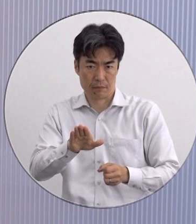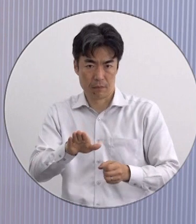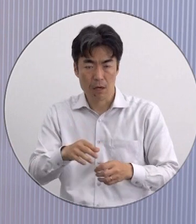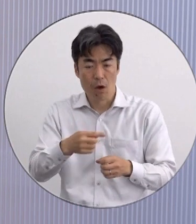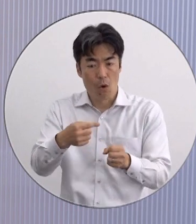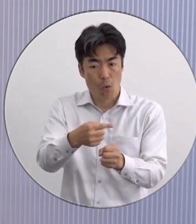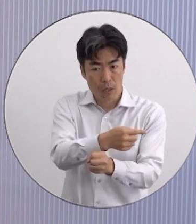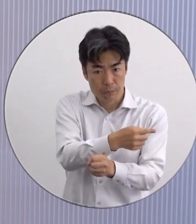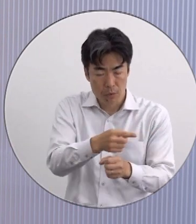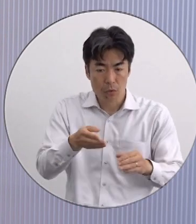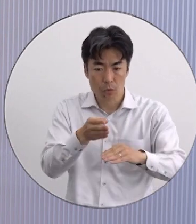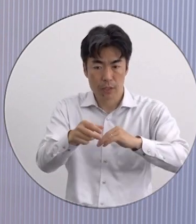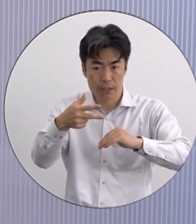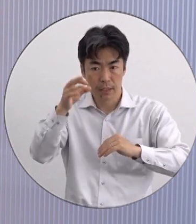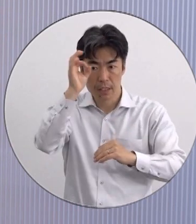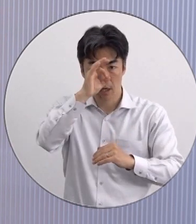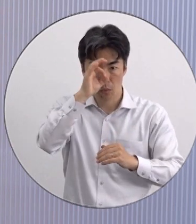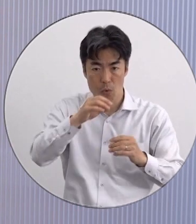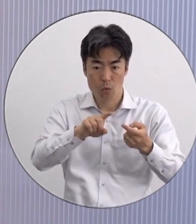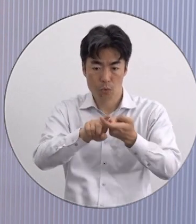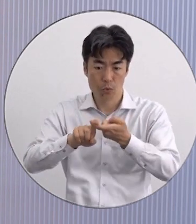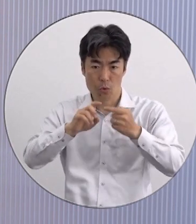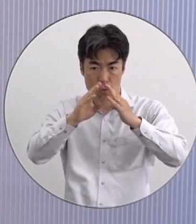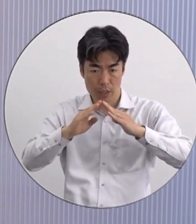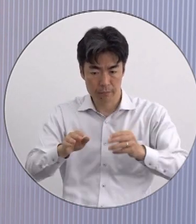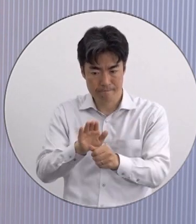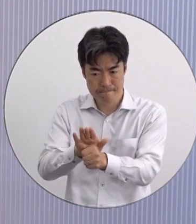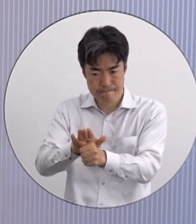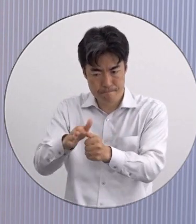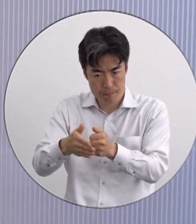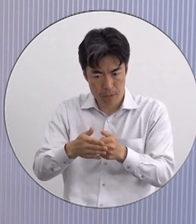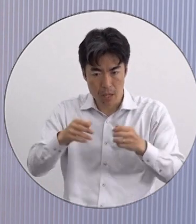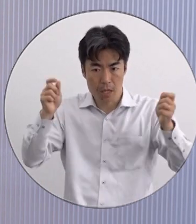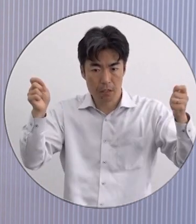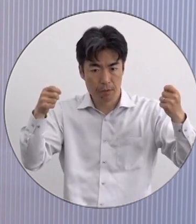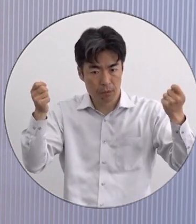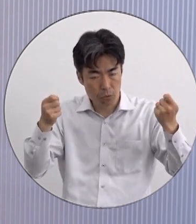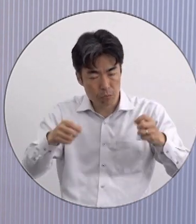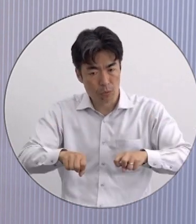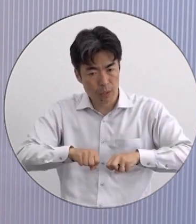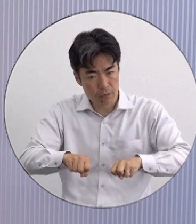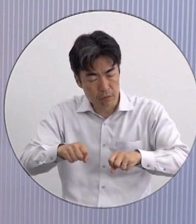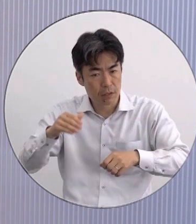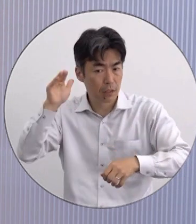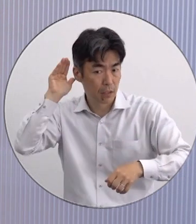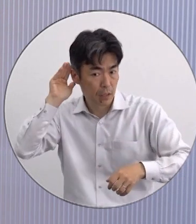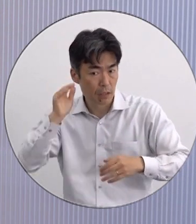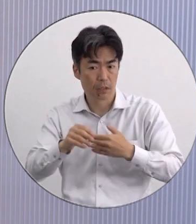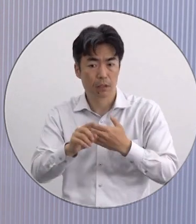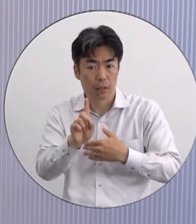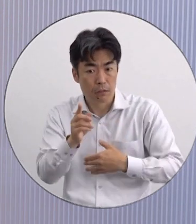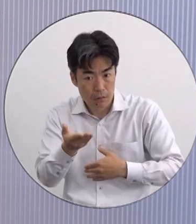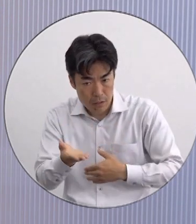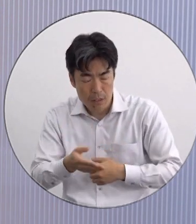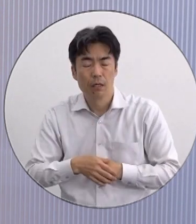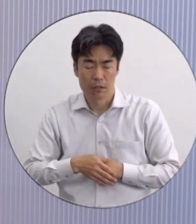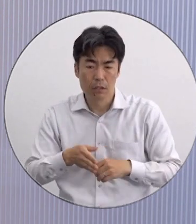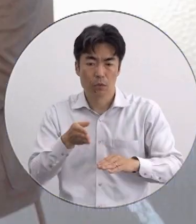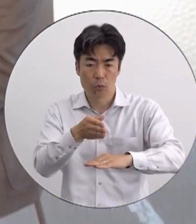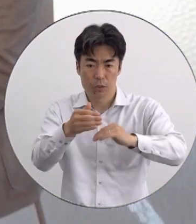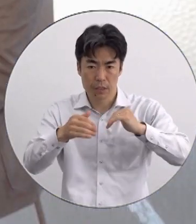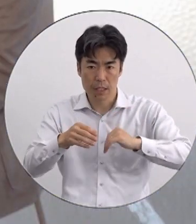ただいた事業の他にも、越谷市観光協会とタイアップしたイベントがあると伺ったんですが、どんなイベントです